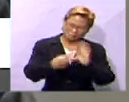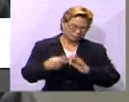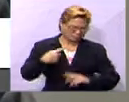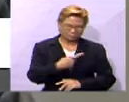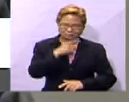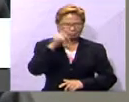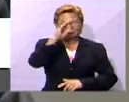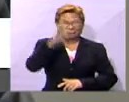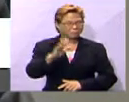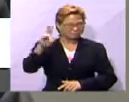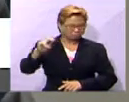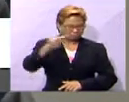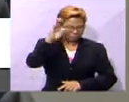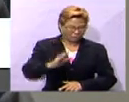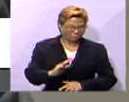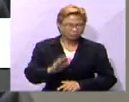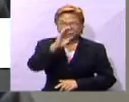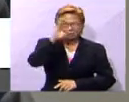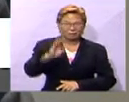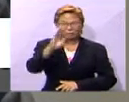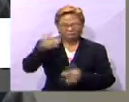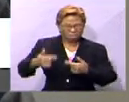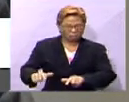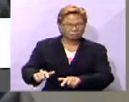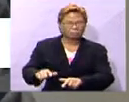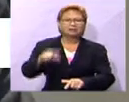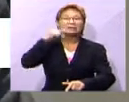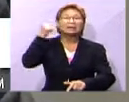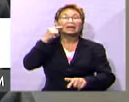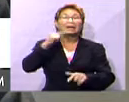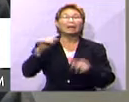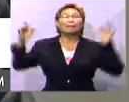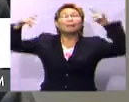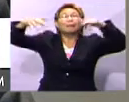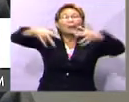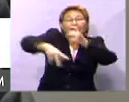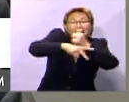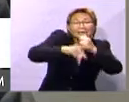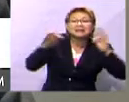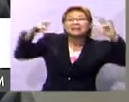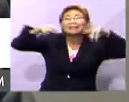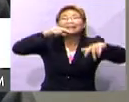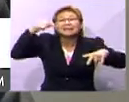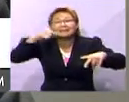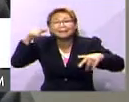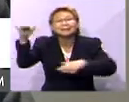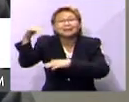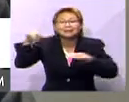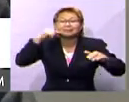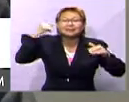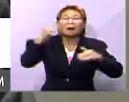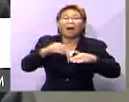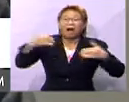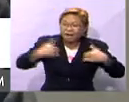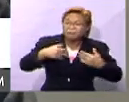akan pernah mengizinkan pertemuan G ini dan jika ada persembahan